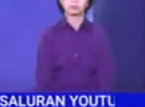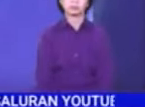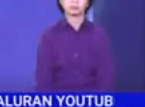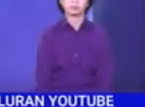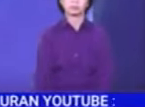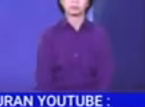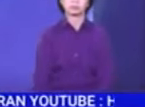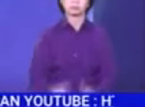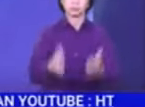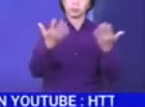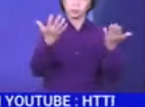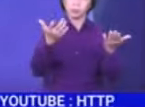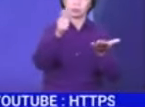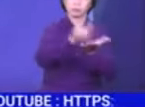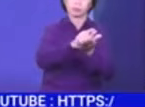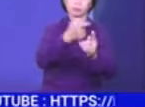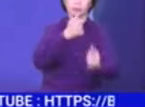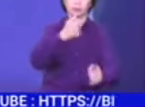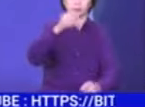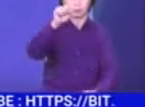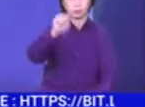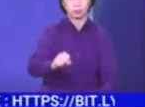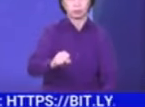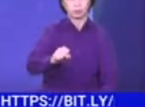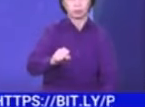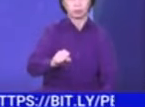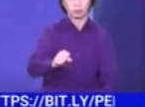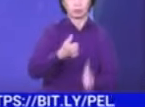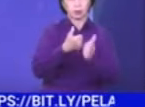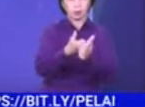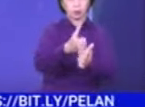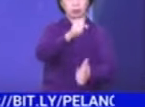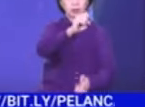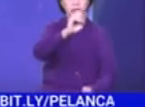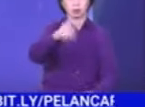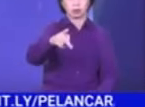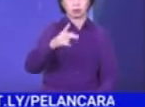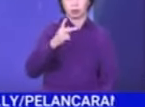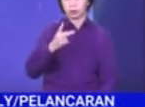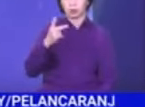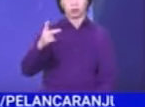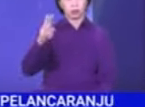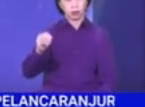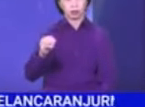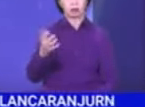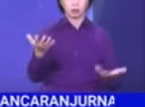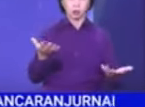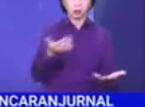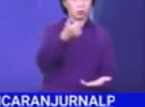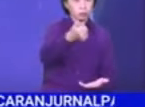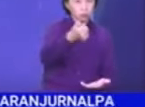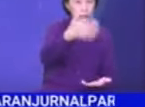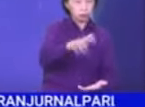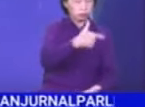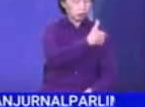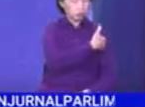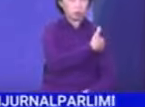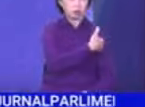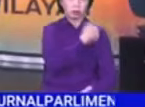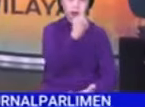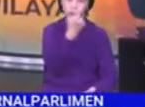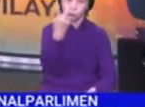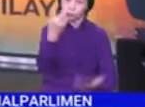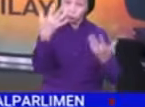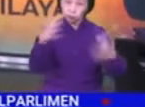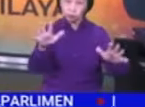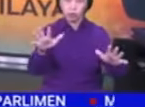di daerah padat sebuah mengakhiri laporan dari Selatan Tanah Air terus patuh e-shop Kementerian Kesehatan Walaupun anda sudah melengkapkan dost